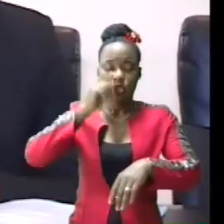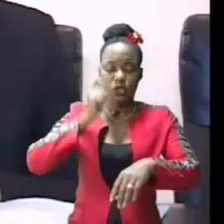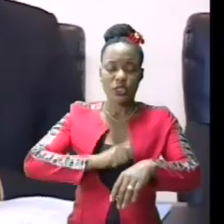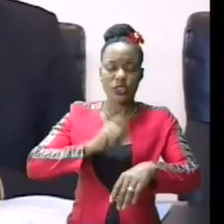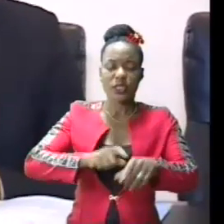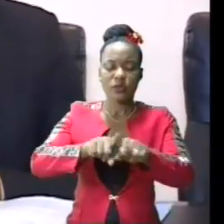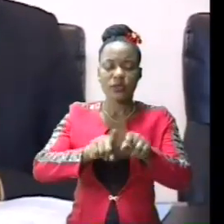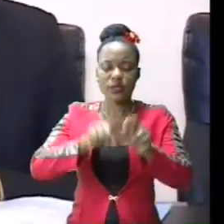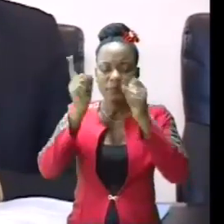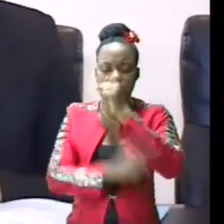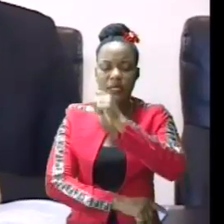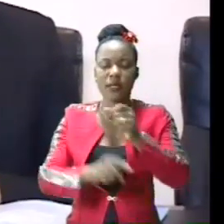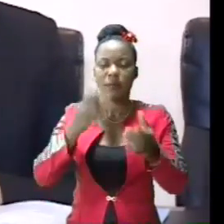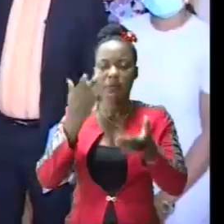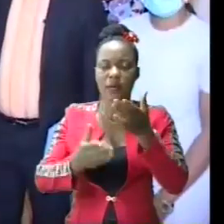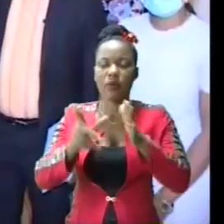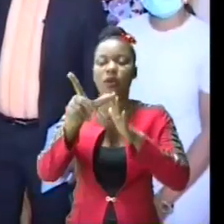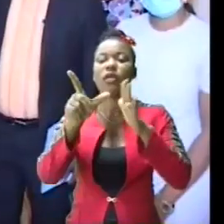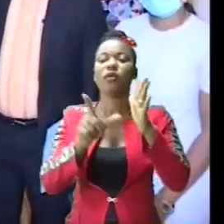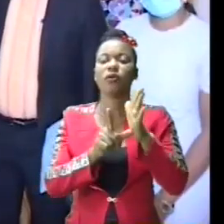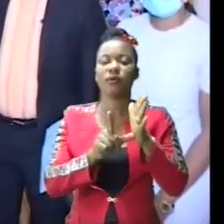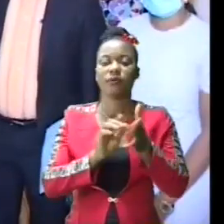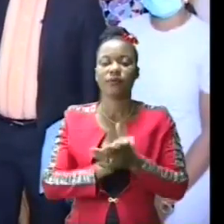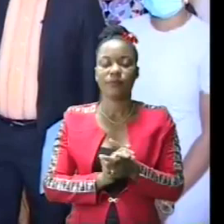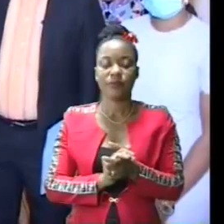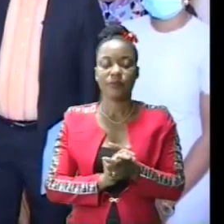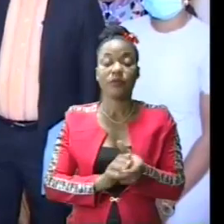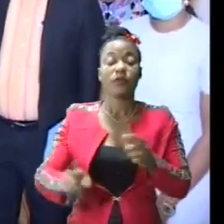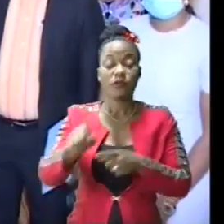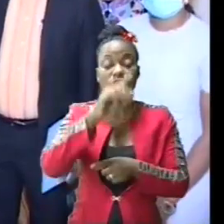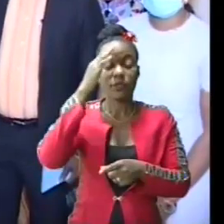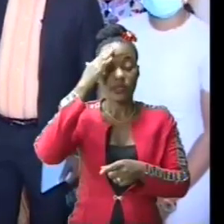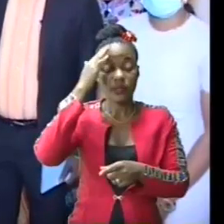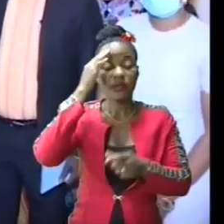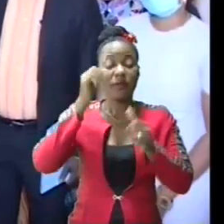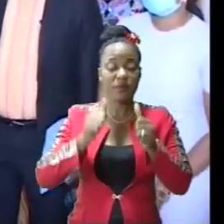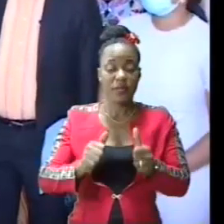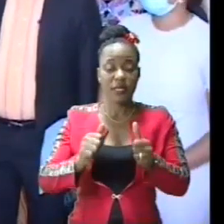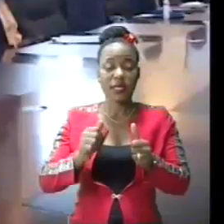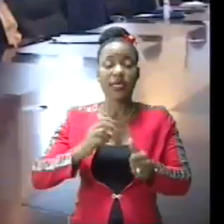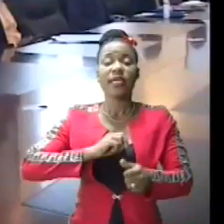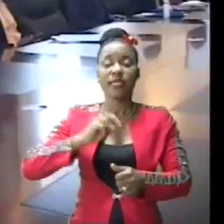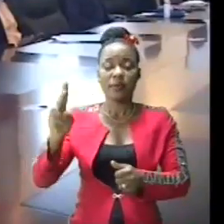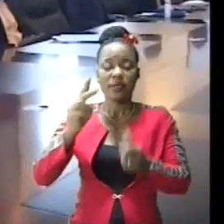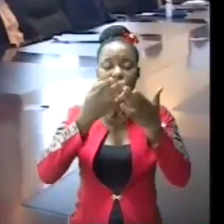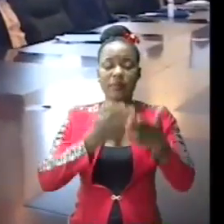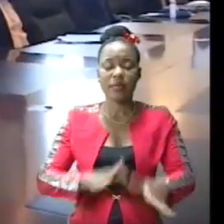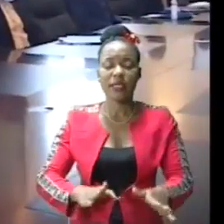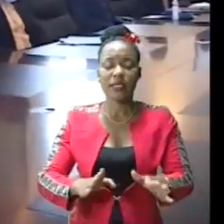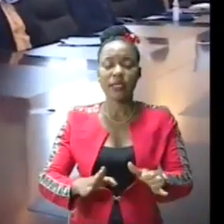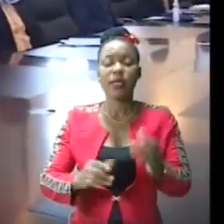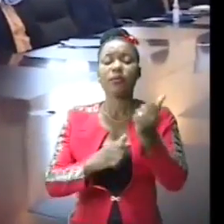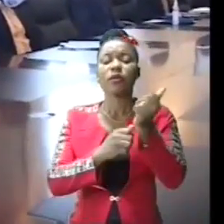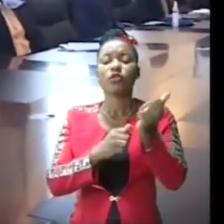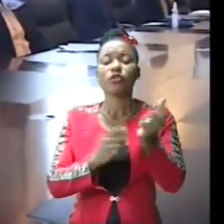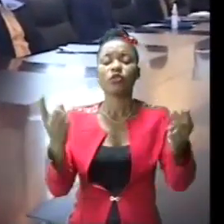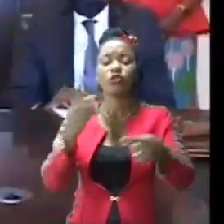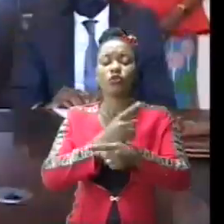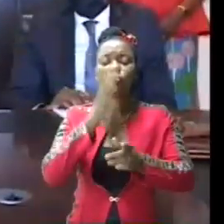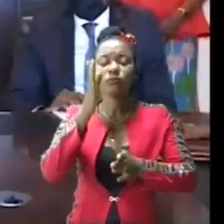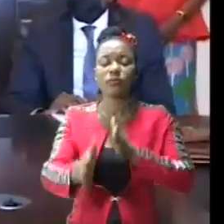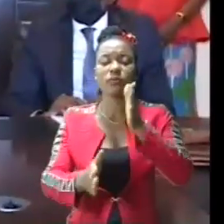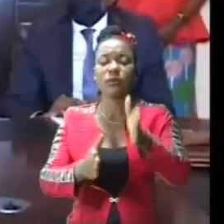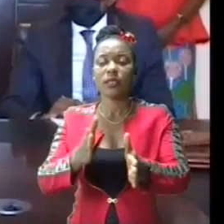et sanctionnés conformément à la loi. Vous savez, l'IDPS a perdu des gens pendant les manifestations du